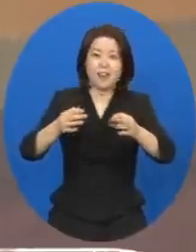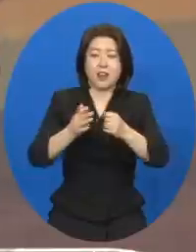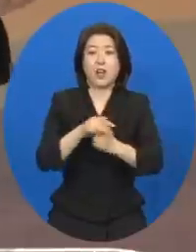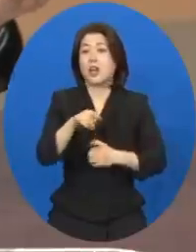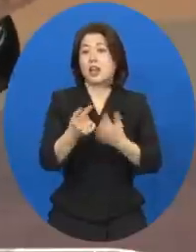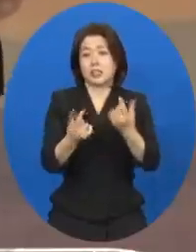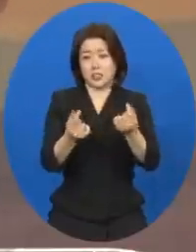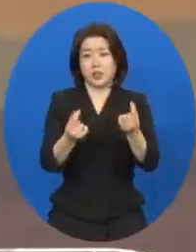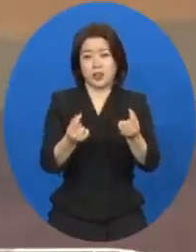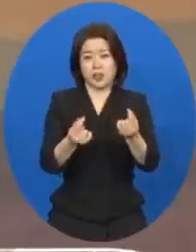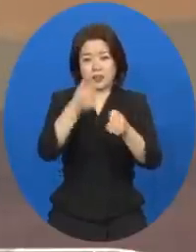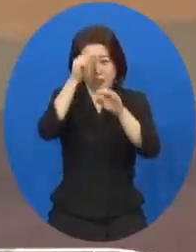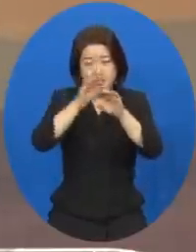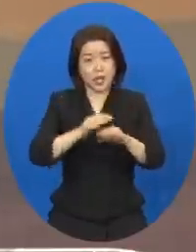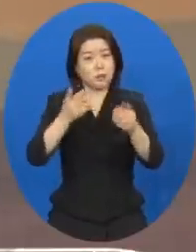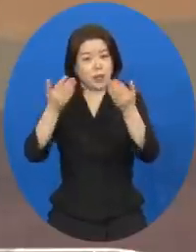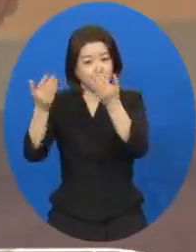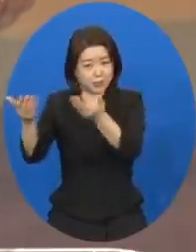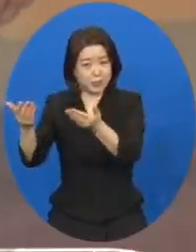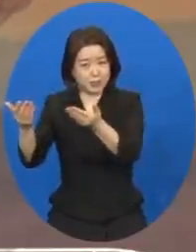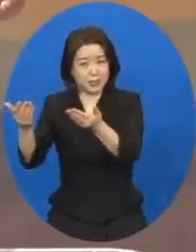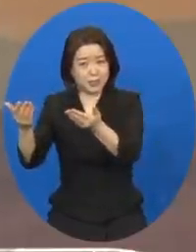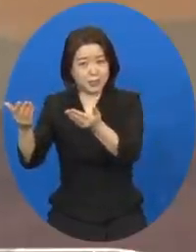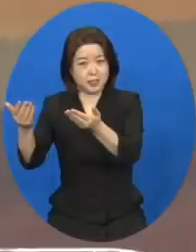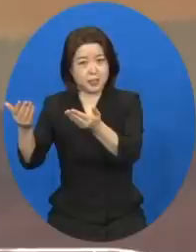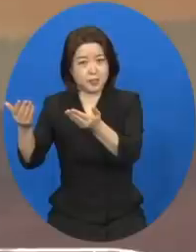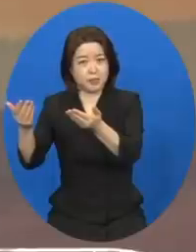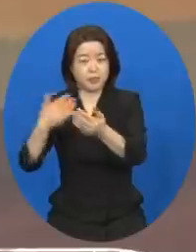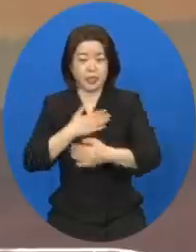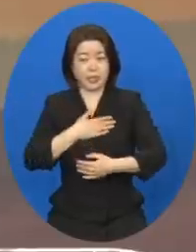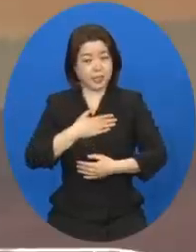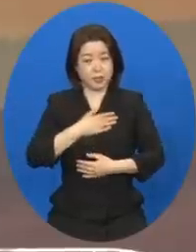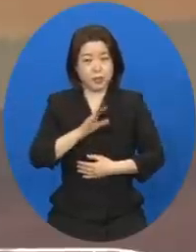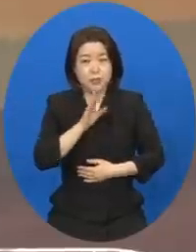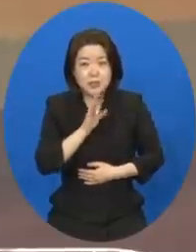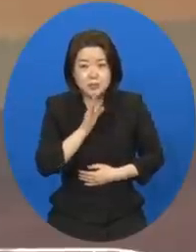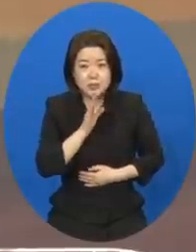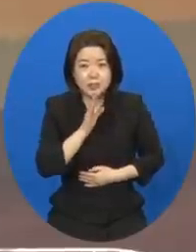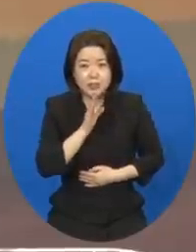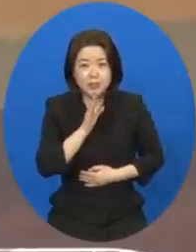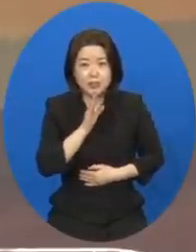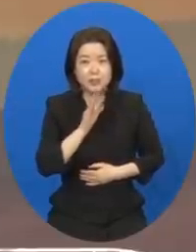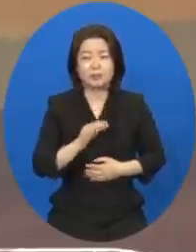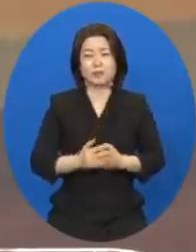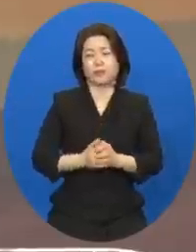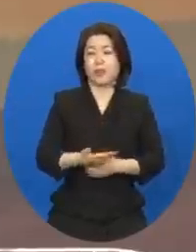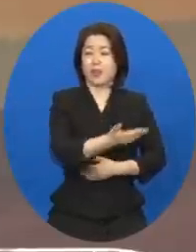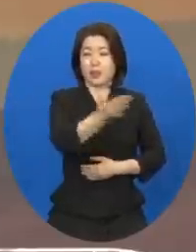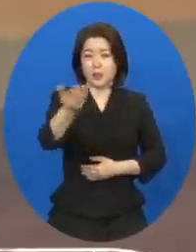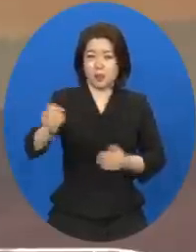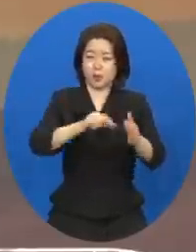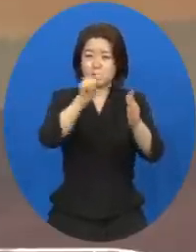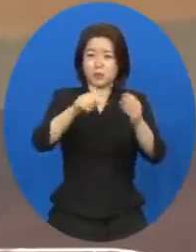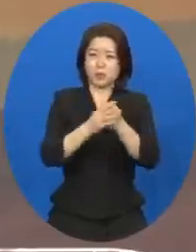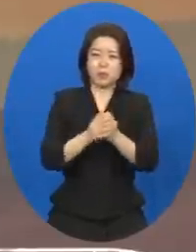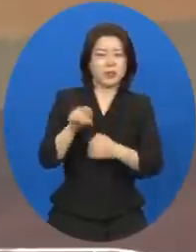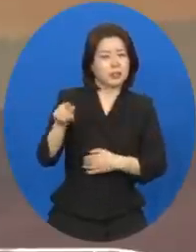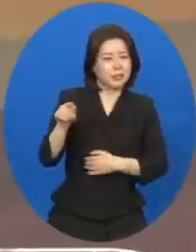그렇게 예배할 그런 기분이십니까? 여러분 중에는 그게